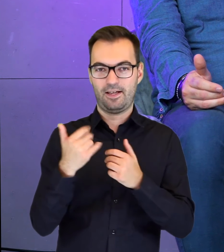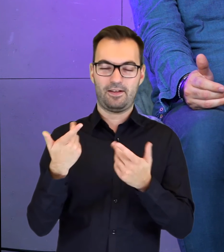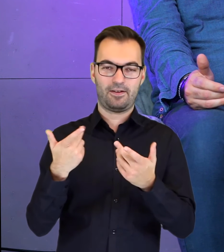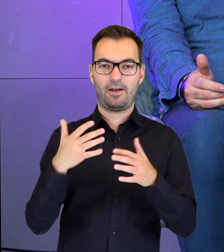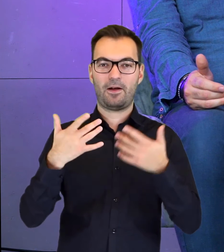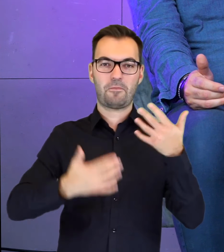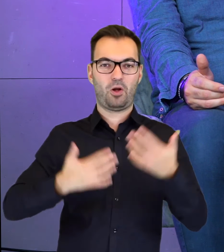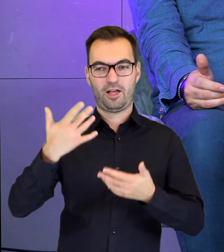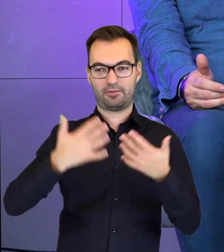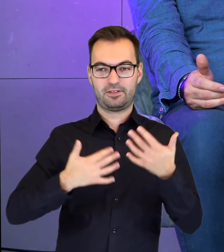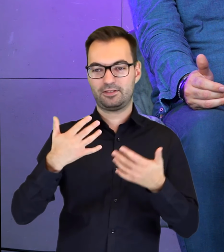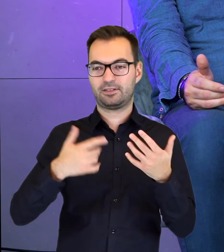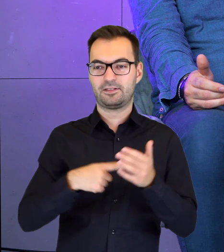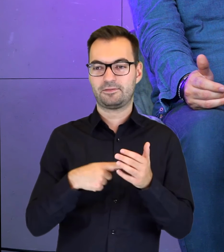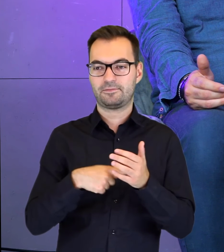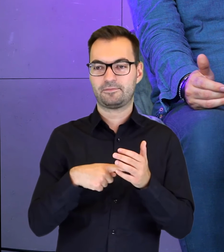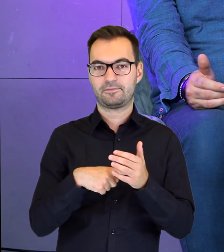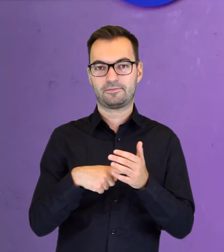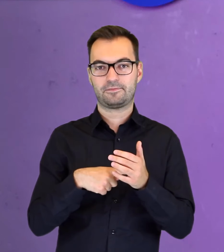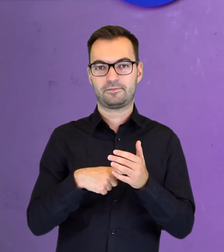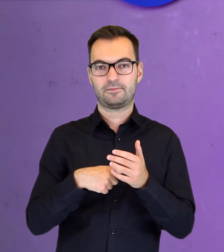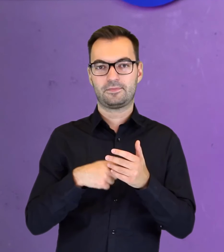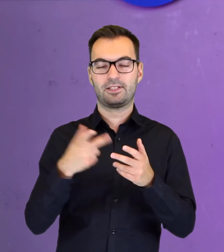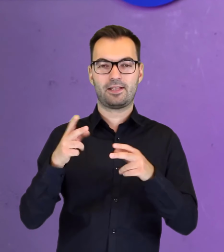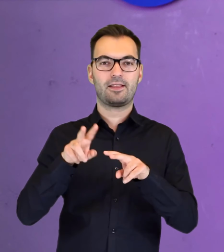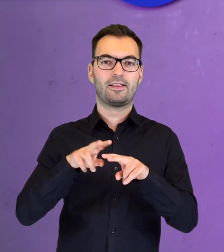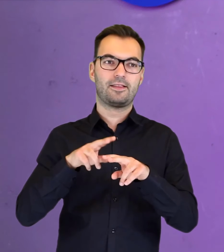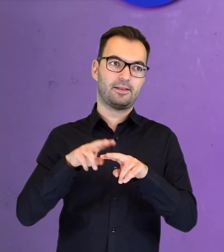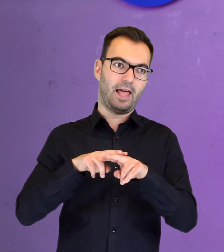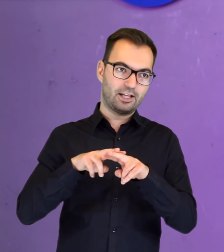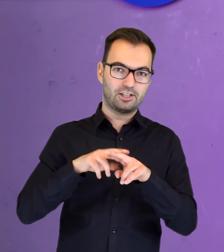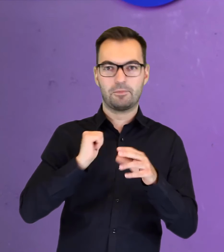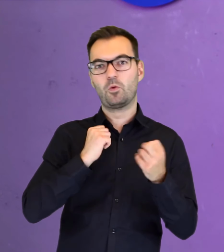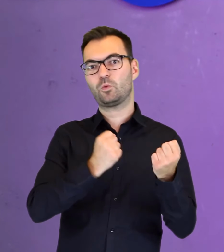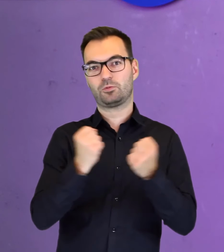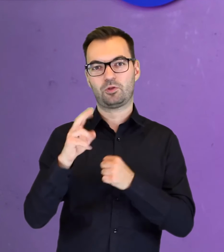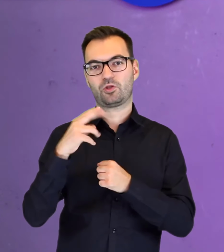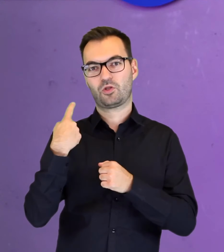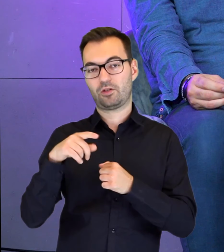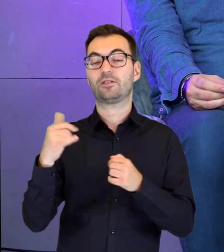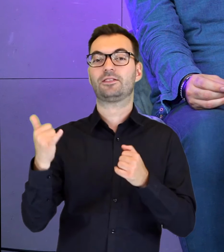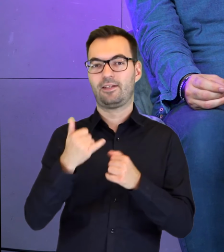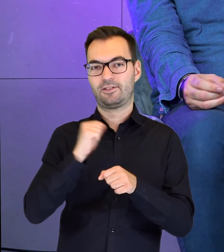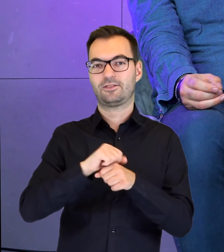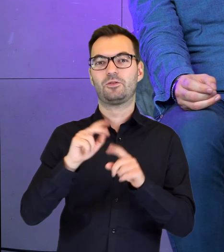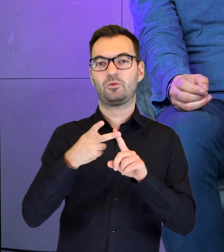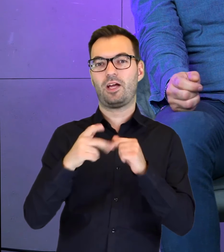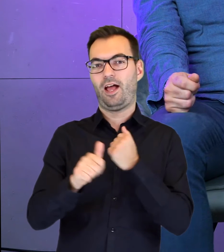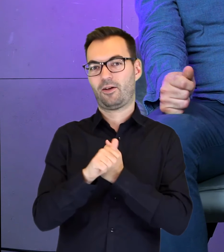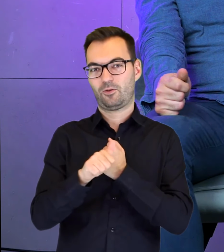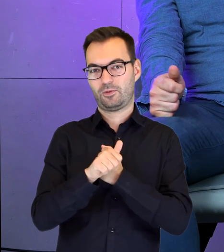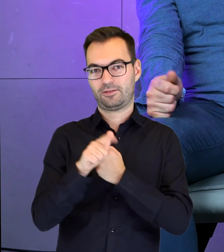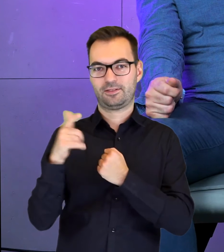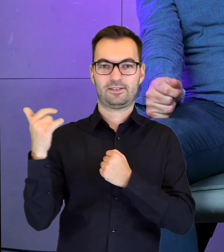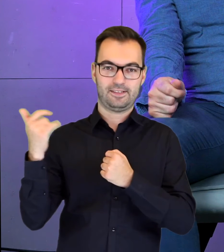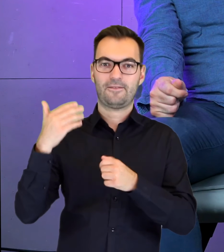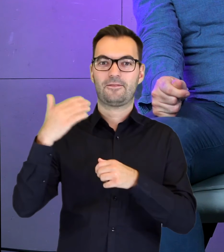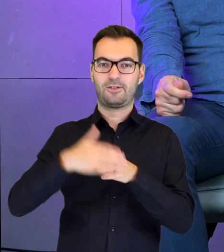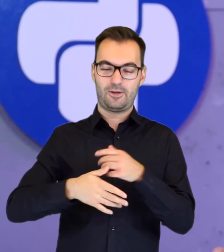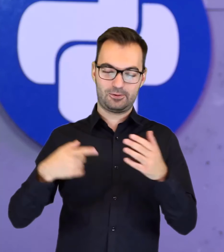tak jeżeli zabraknie argumentów jako jako deweloper w kontekście narzędzi w ogóle